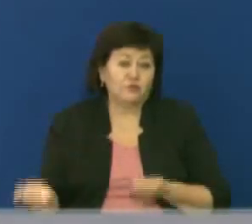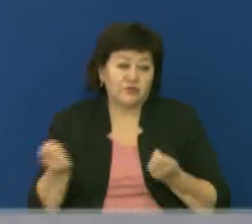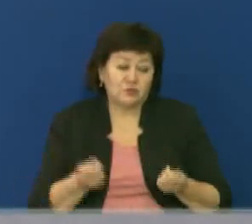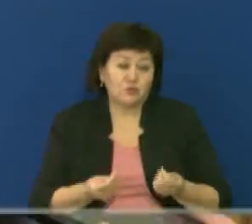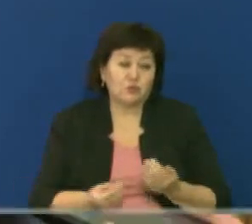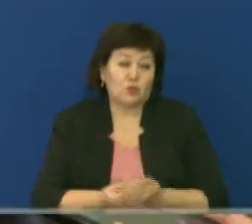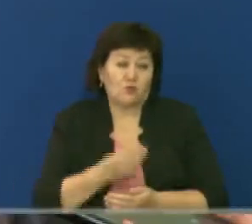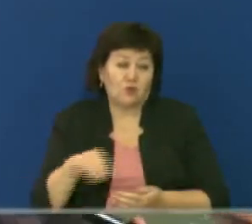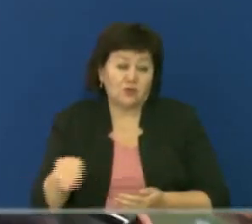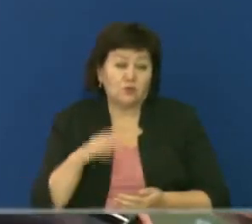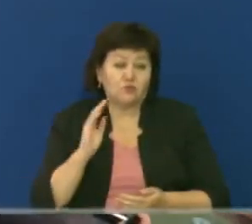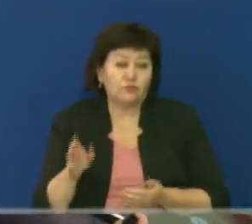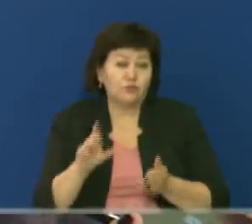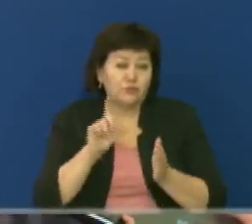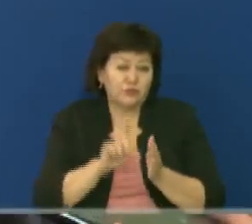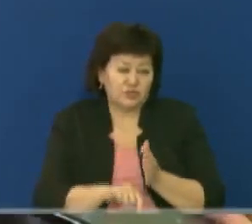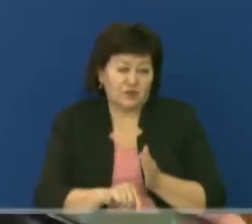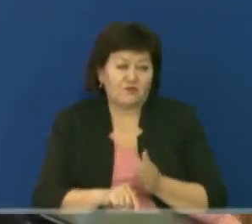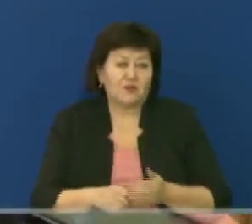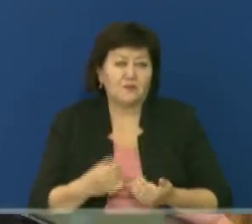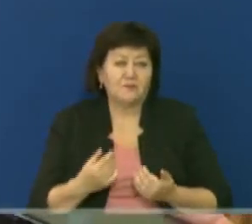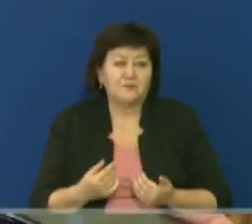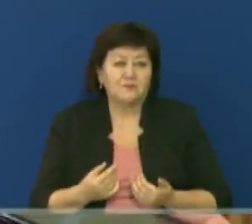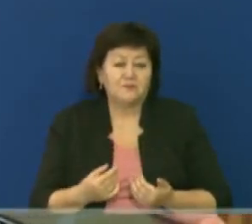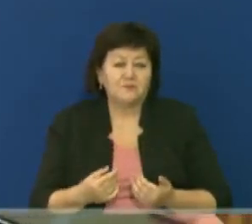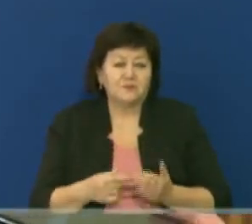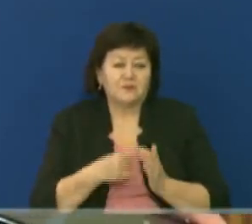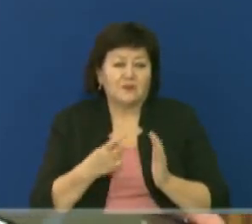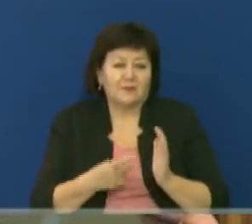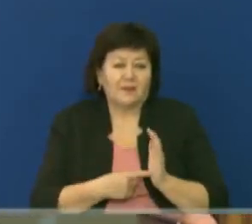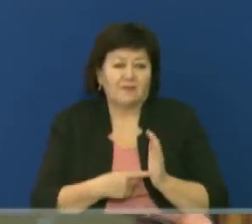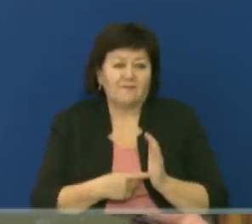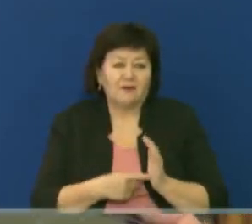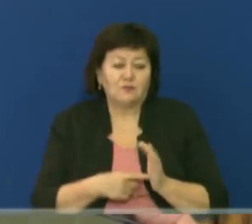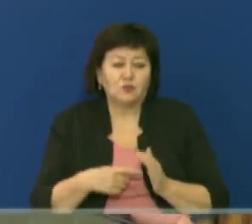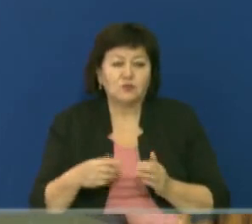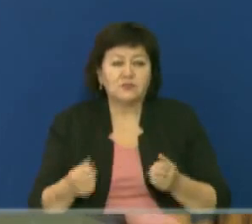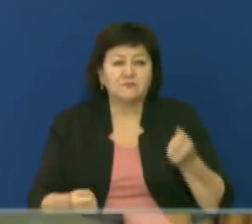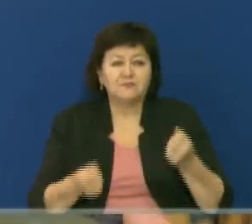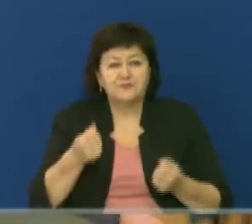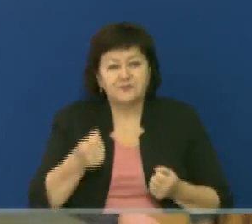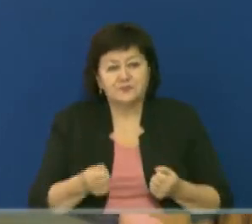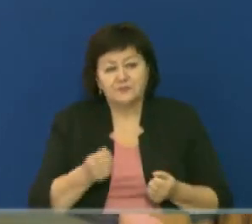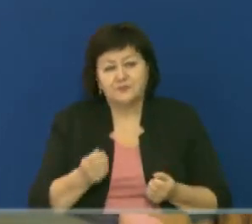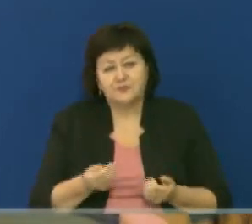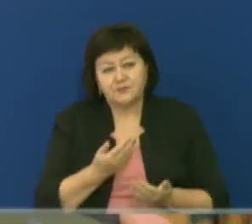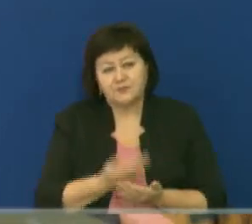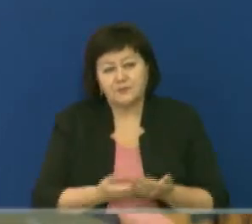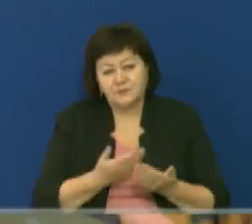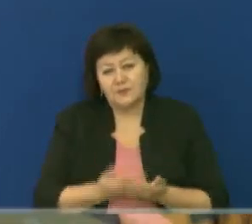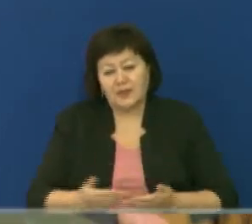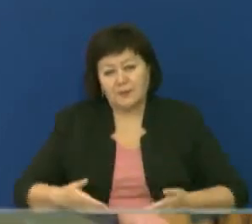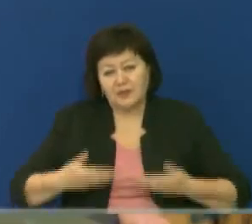әлі белгісіз. Управлением транспорта данный вопрос рассмотрен. Көлік басқармасымен аталған мәселе қаралып, ұсыныс дайындалды. Адамдардың